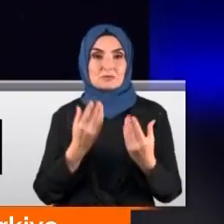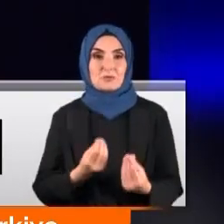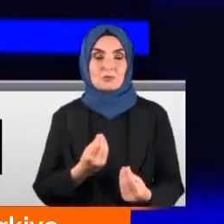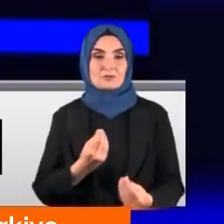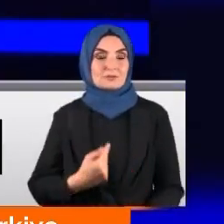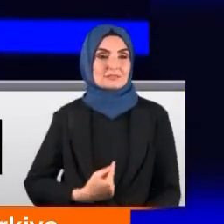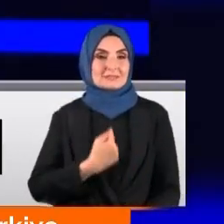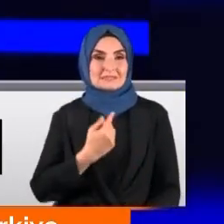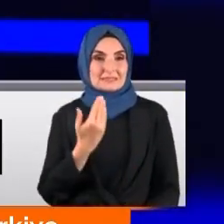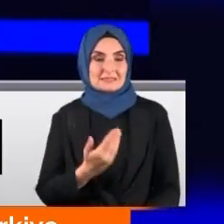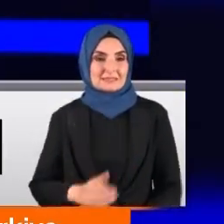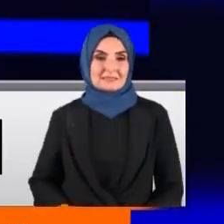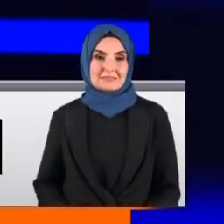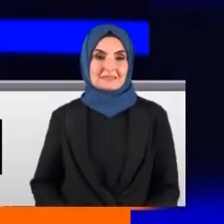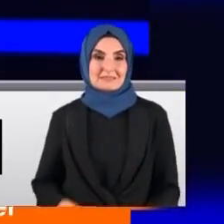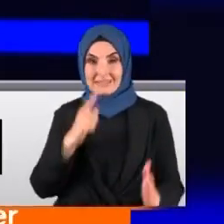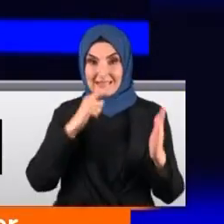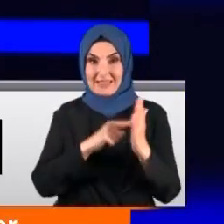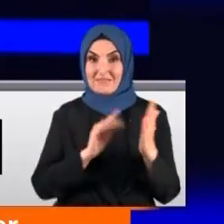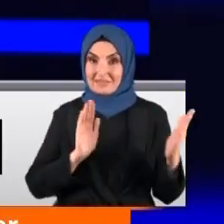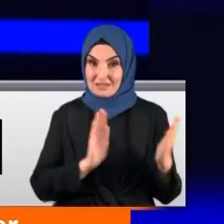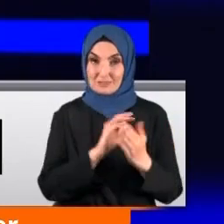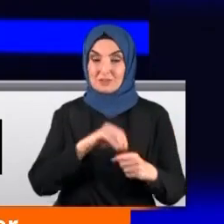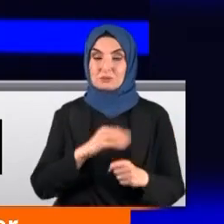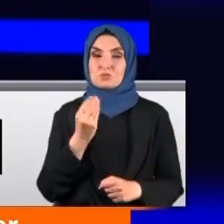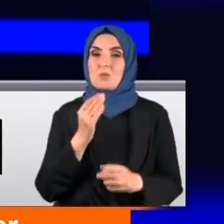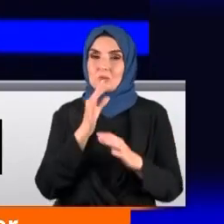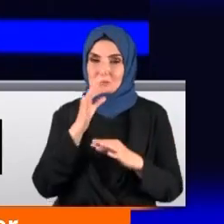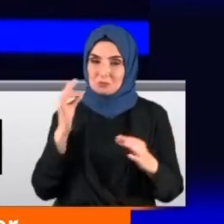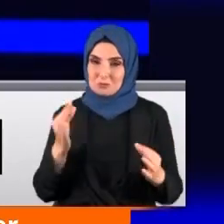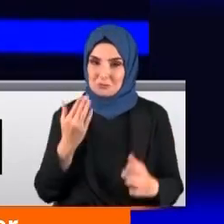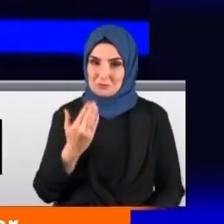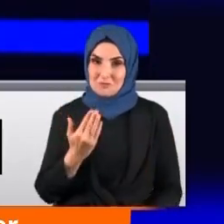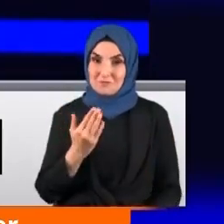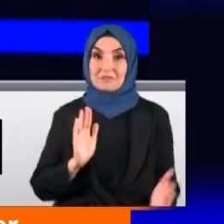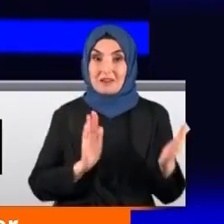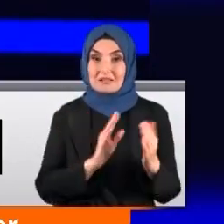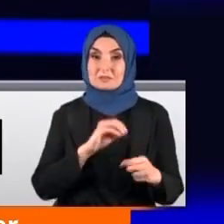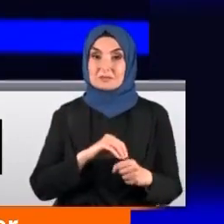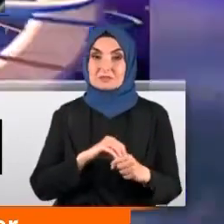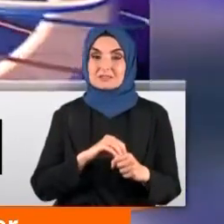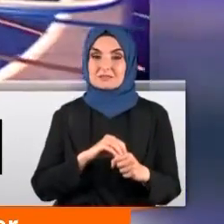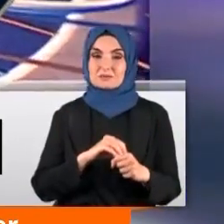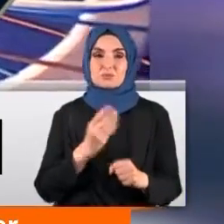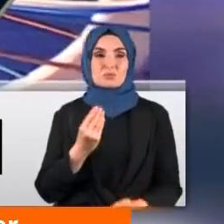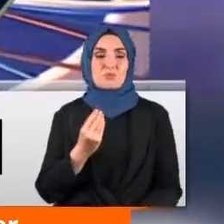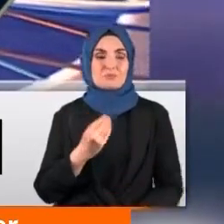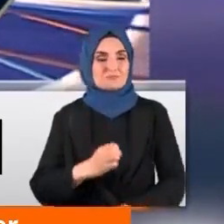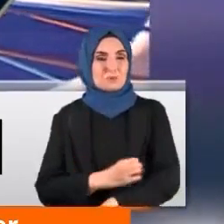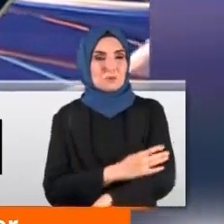Yani hedefime yaklaştığım için çok mutluyum ve hani yaklaştığım için açıkçası çok duygusallaştım.